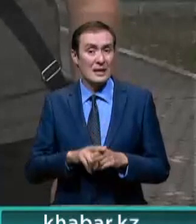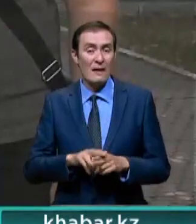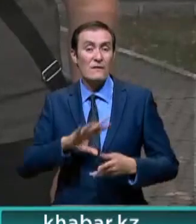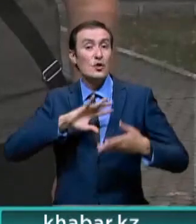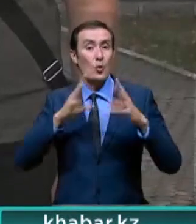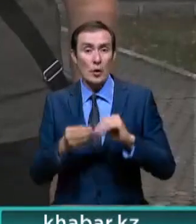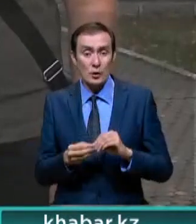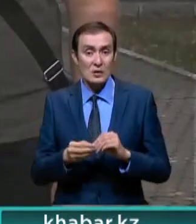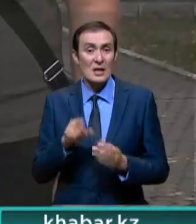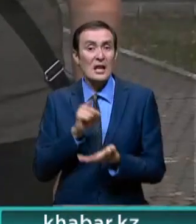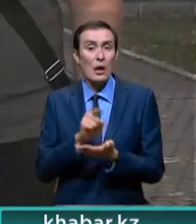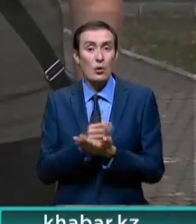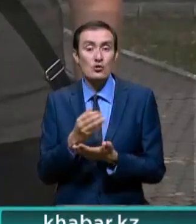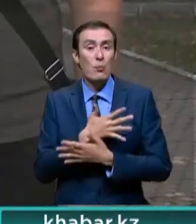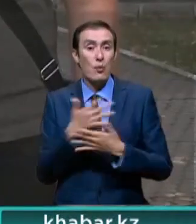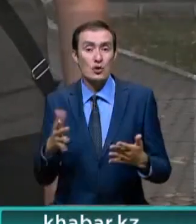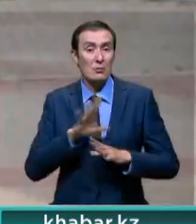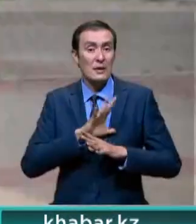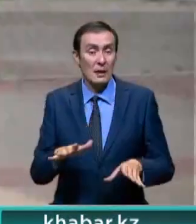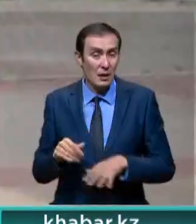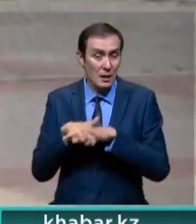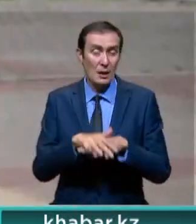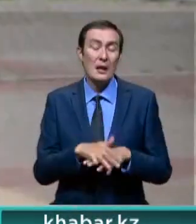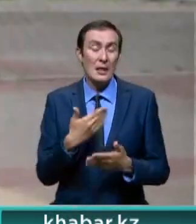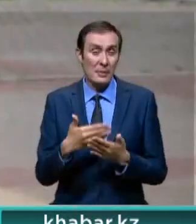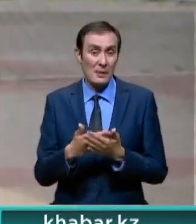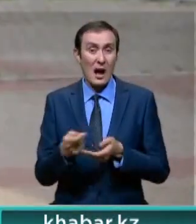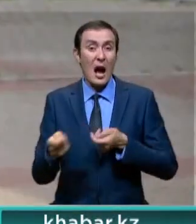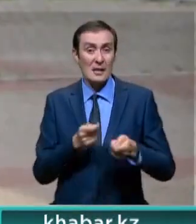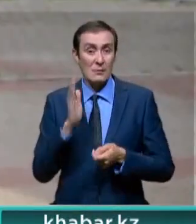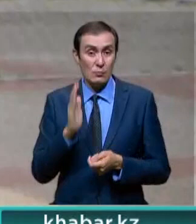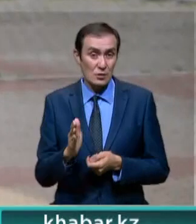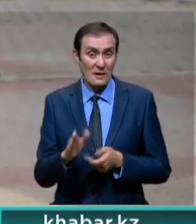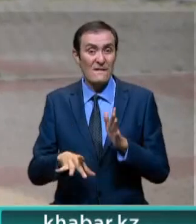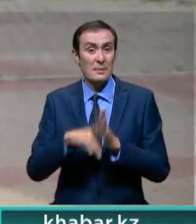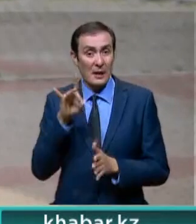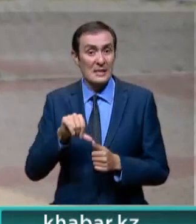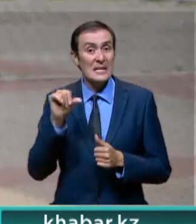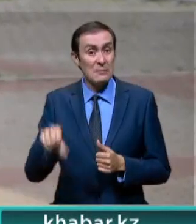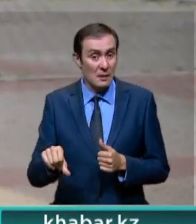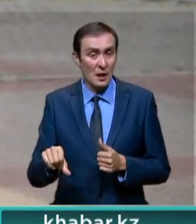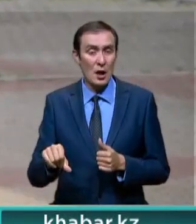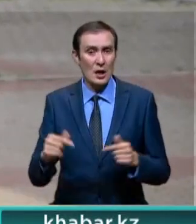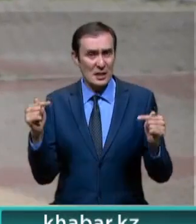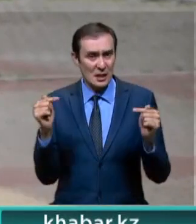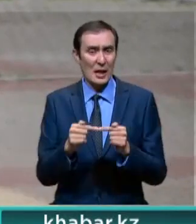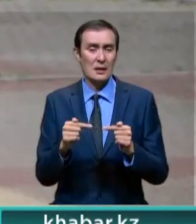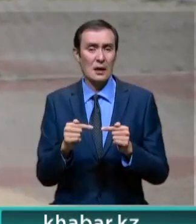отразилось на налоговых наших вот всех углеводных поступлениях. Если, например, аким будет выбираться именно